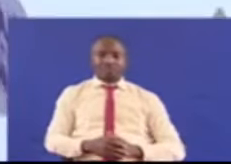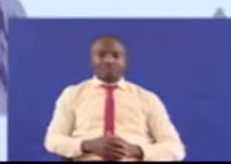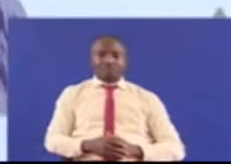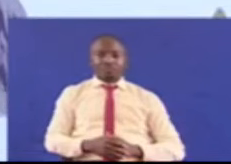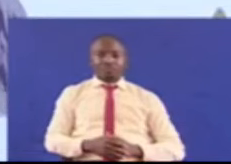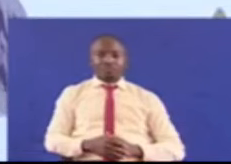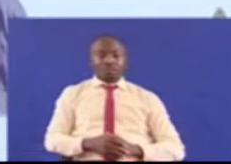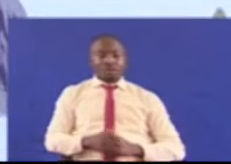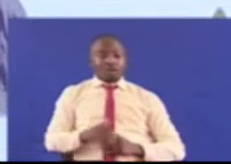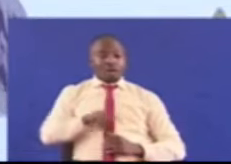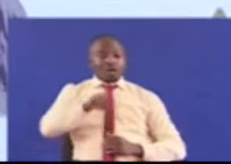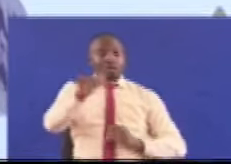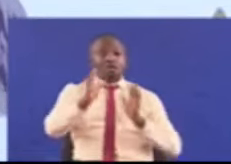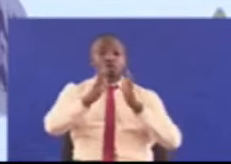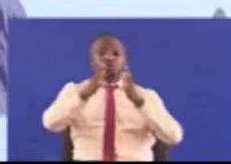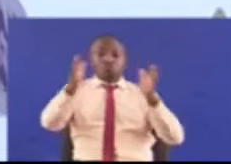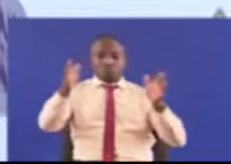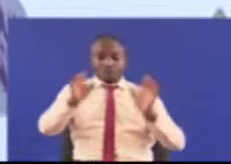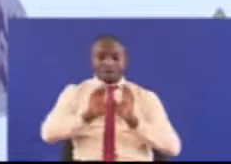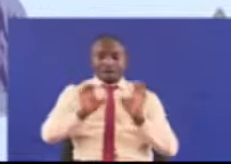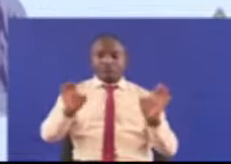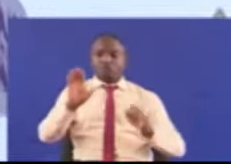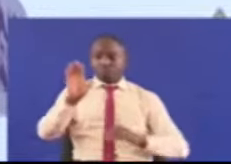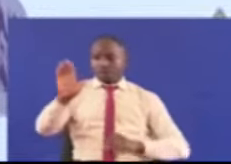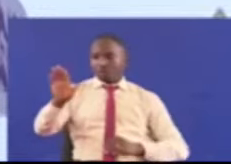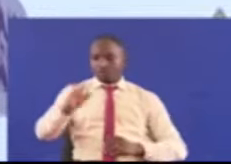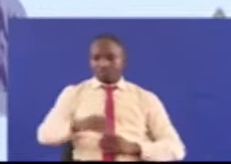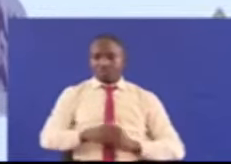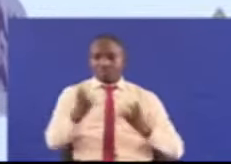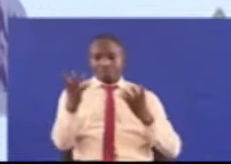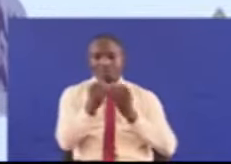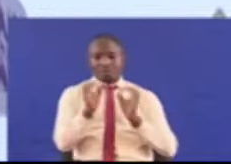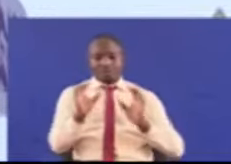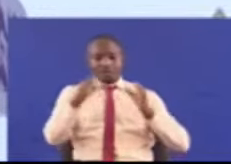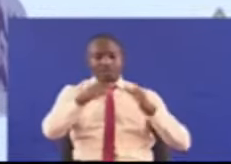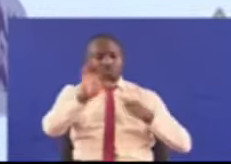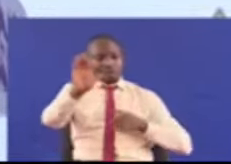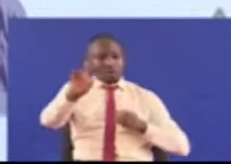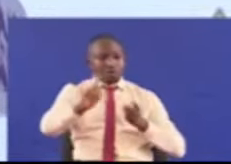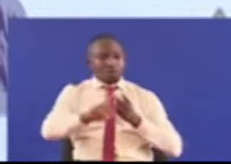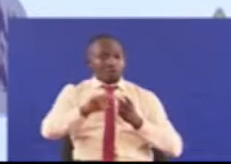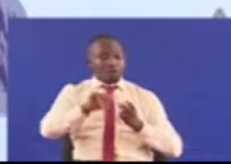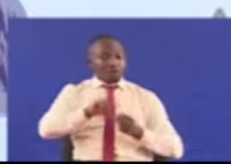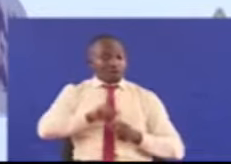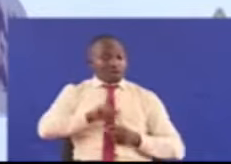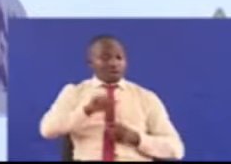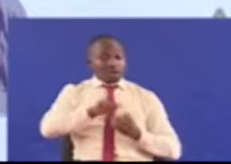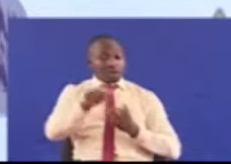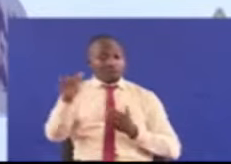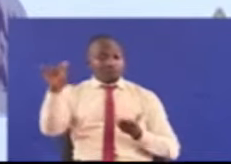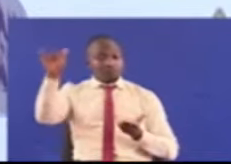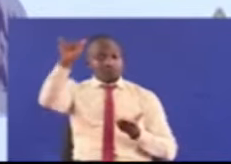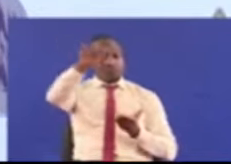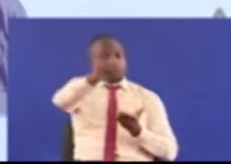lakini kaleta ndege kubwa kwa ajili yako na timu yako. Na ndege ile ilipokwenda Dar es Salaam,